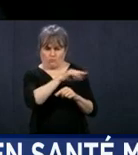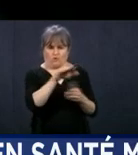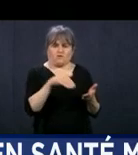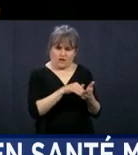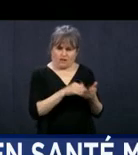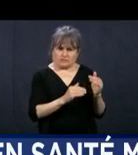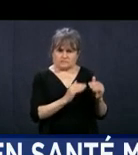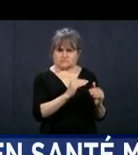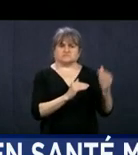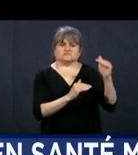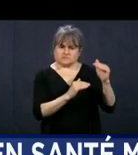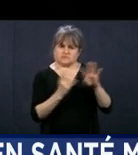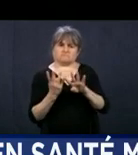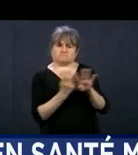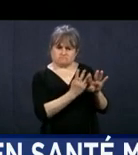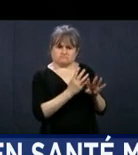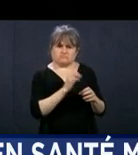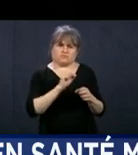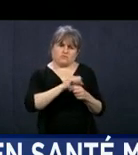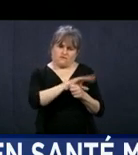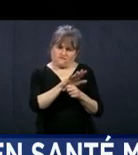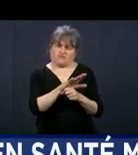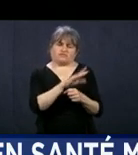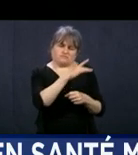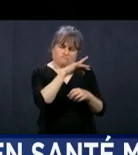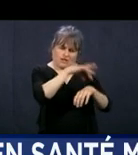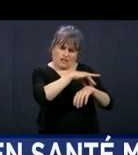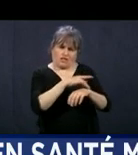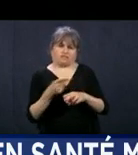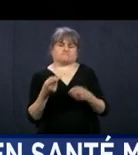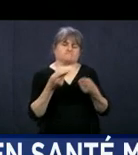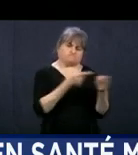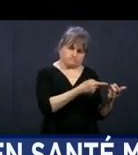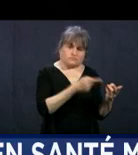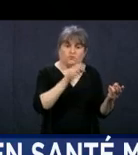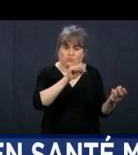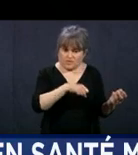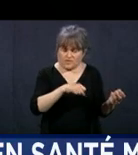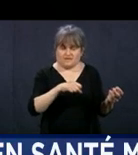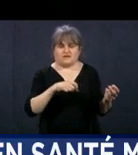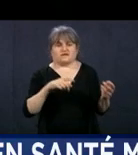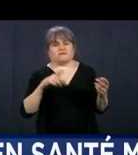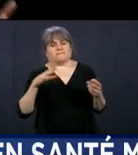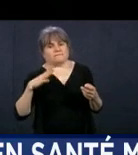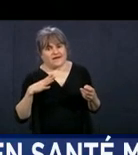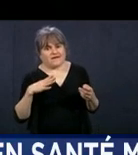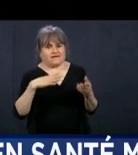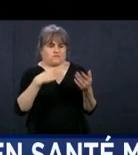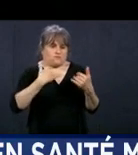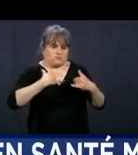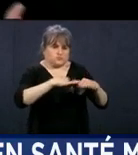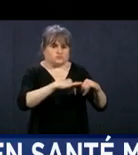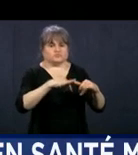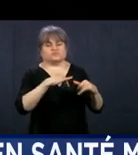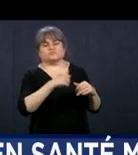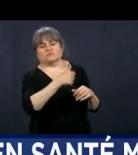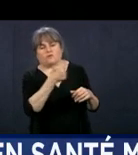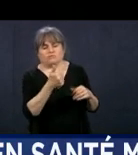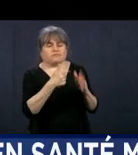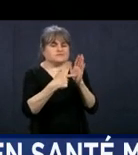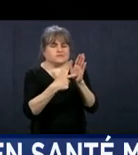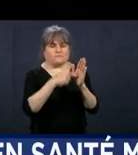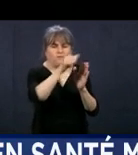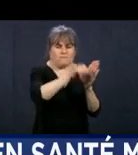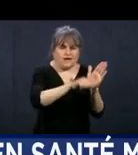Mais il y a quand même une pression parce que les autres activités reprennent aussi à Montréal, comme ailleurs, mais étant donné la